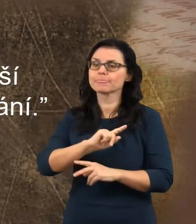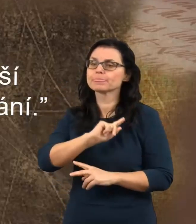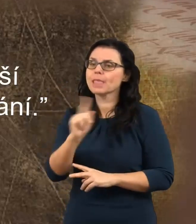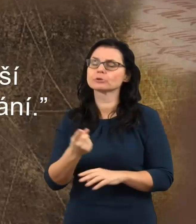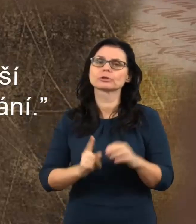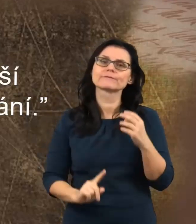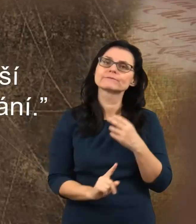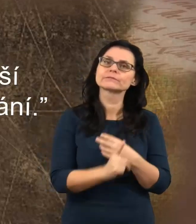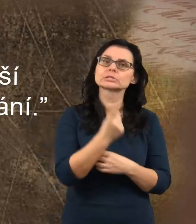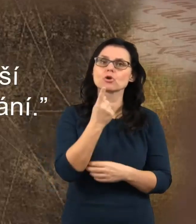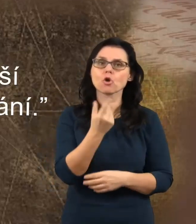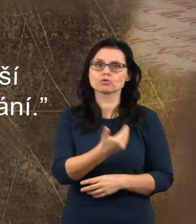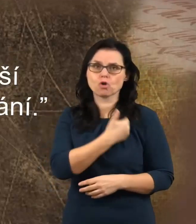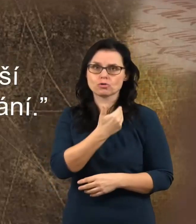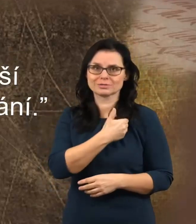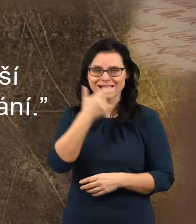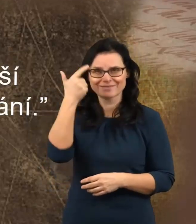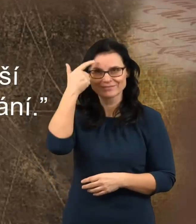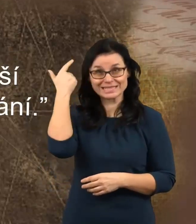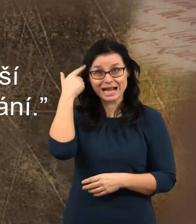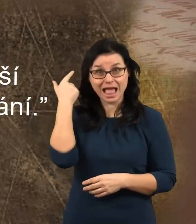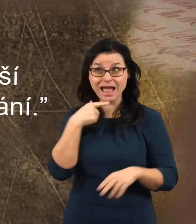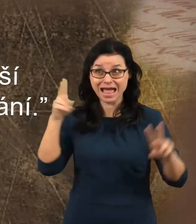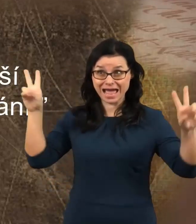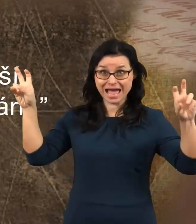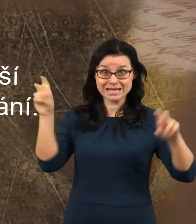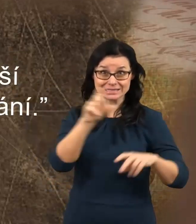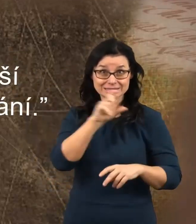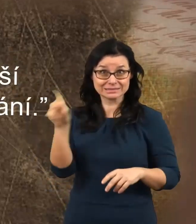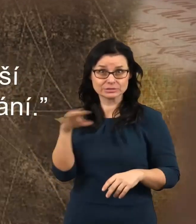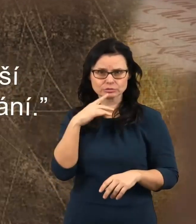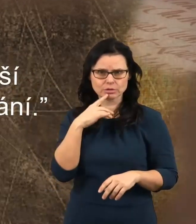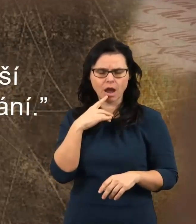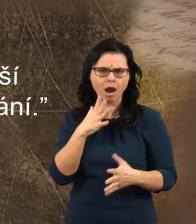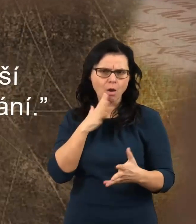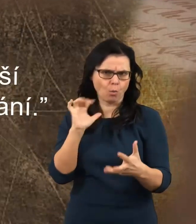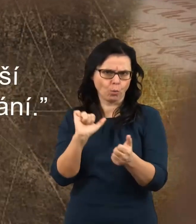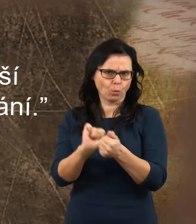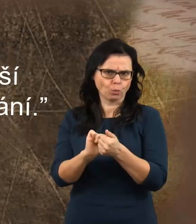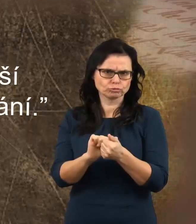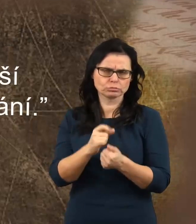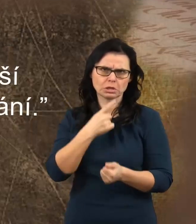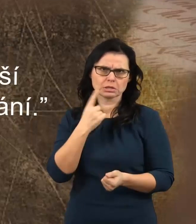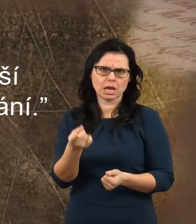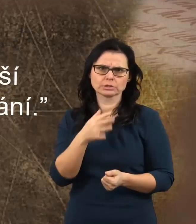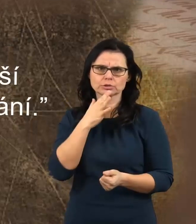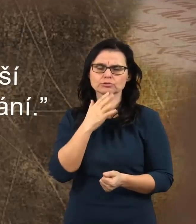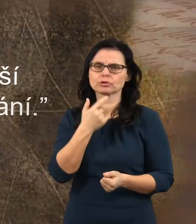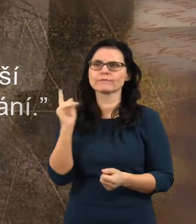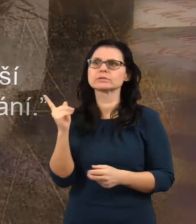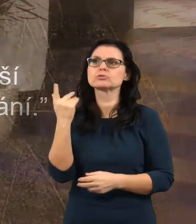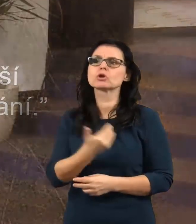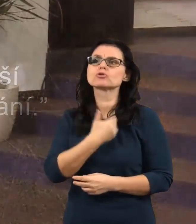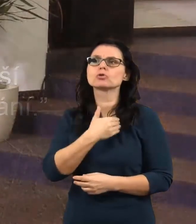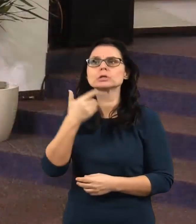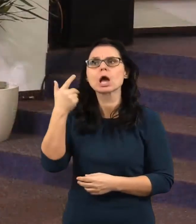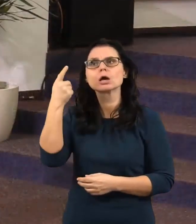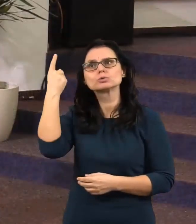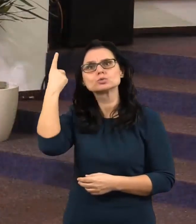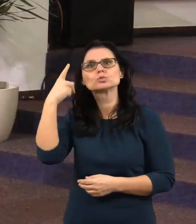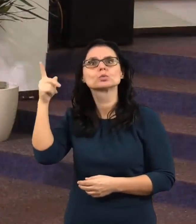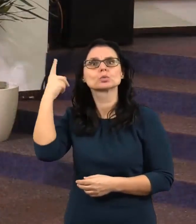vysokoškolské vzdělání. A tím jistě nechtěl dát najevo, že vysokoškolské studium